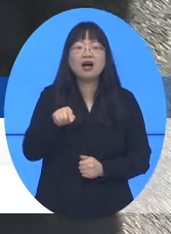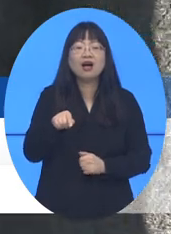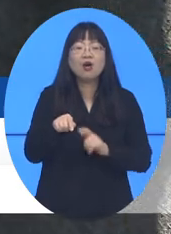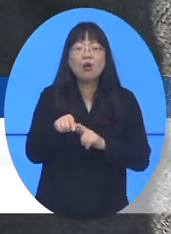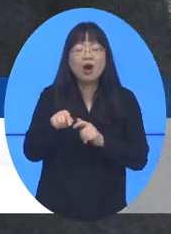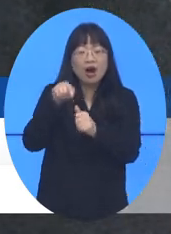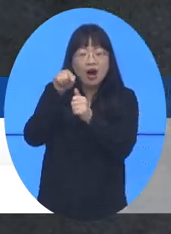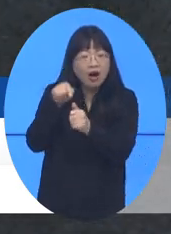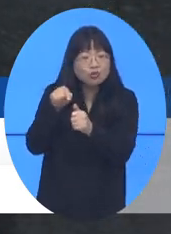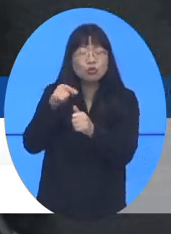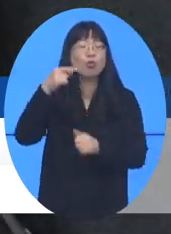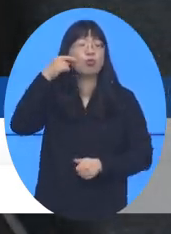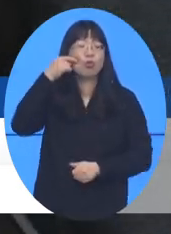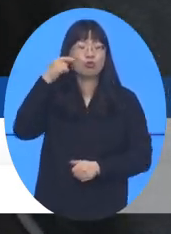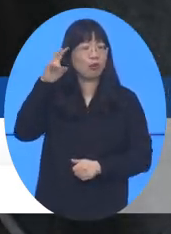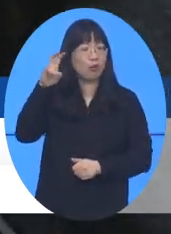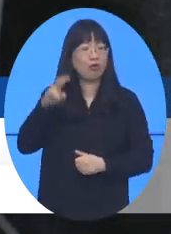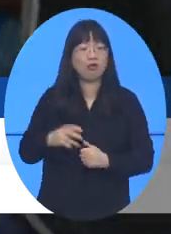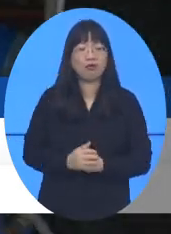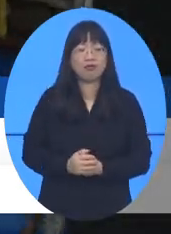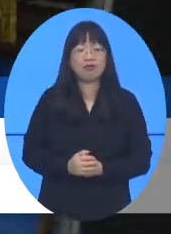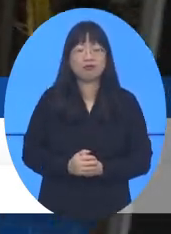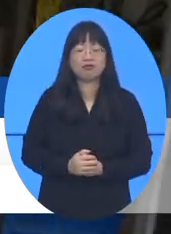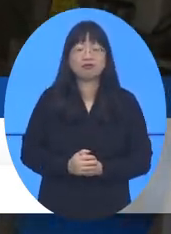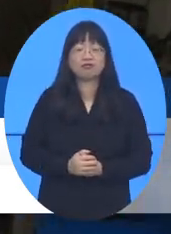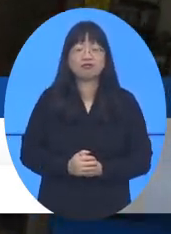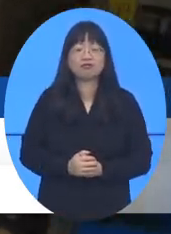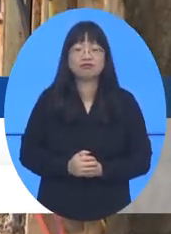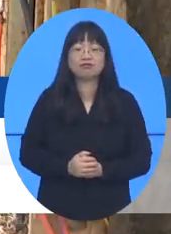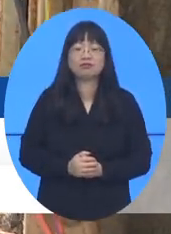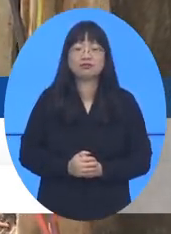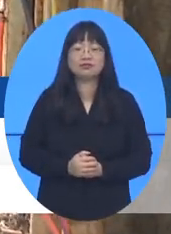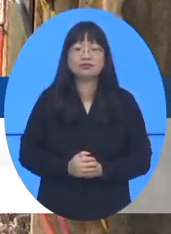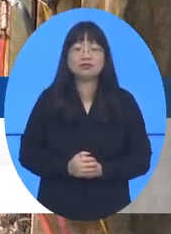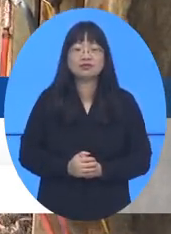있겠어요. 이것도 살아야도 못하잖아요, 사람들은. 근데